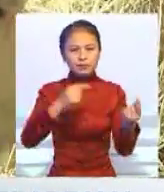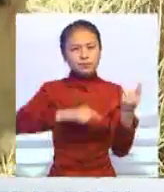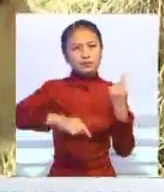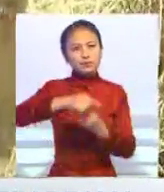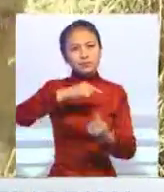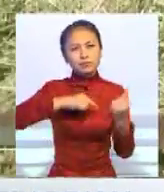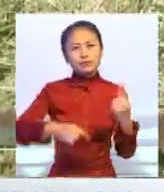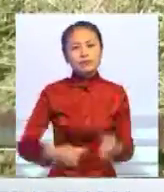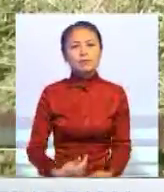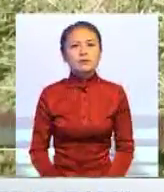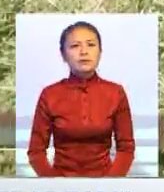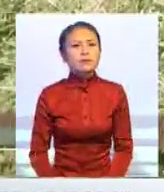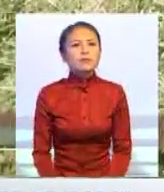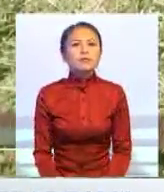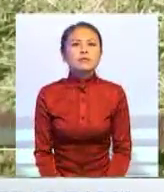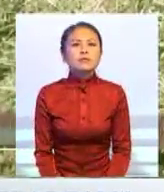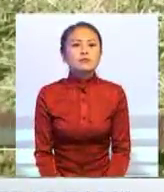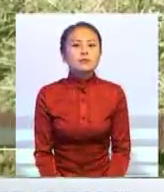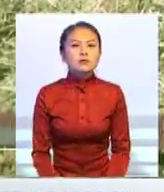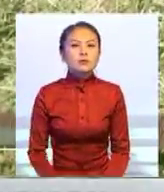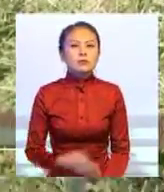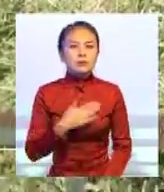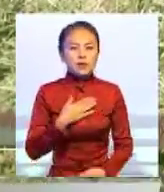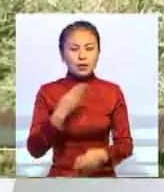дөңгелетіп отыр. 4 миллион ақша алдым мен.